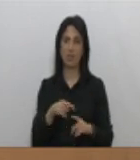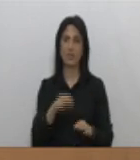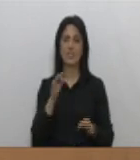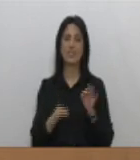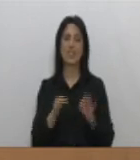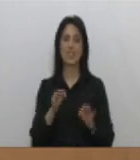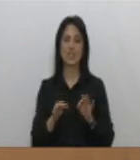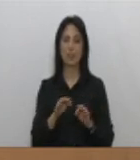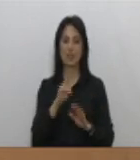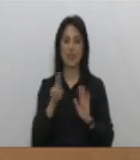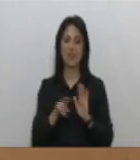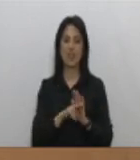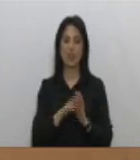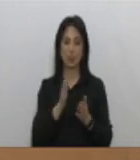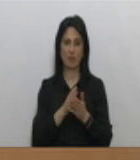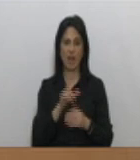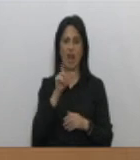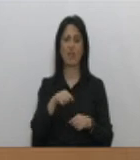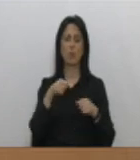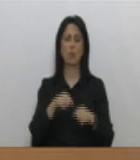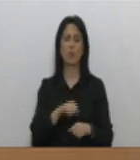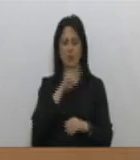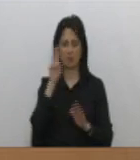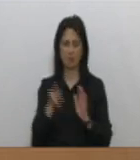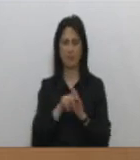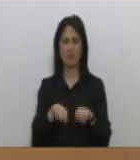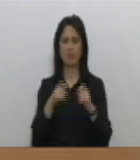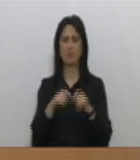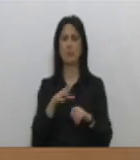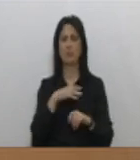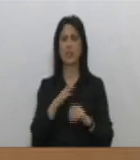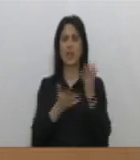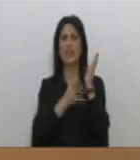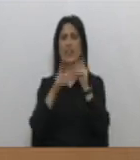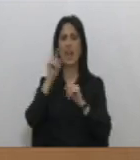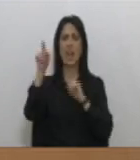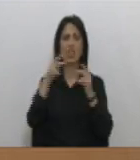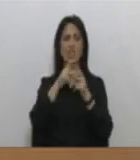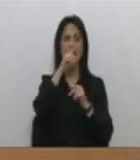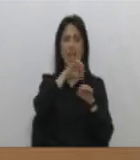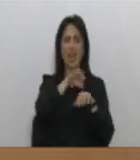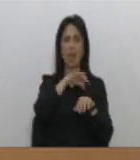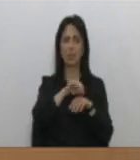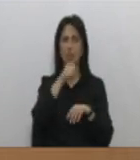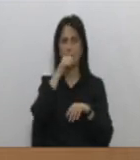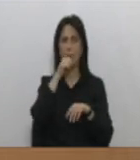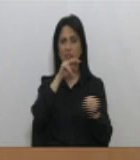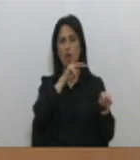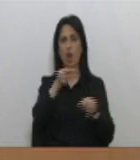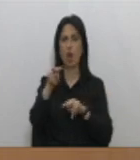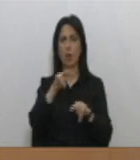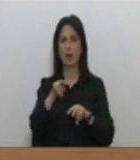Სასამართლოს დაქვემდებარებული ყავთ, ადამიანის უფლებებსაც არ ღვევდით, ზოგჯერ წყეებში და ზოგჯერ ციხეებში. Მედიასაც